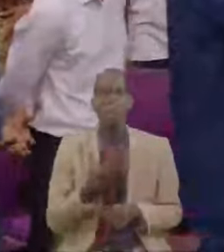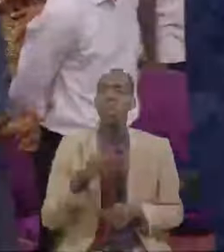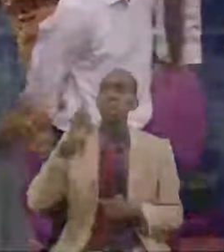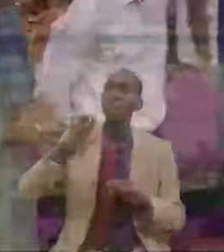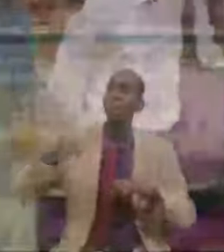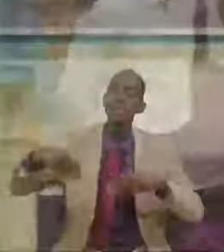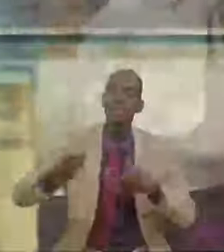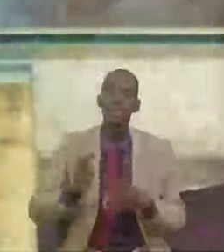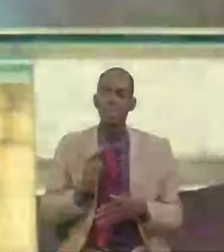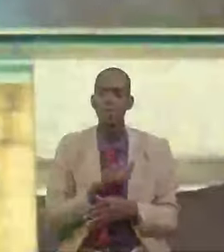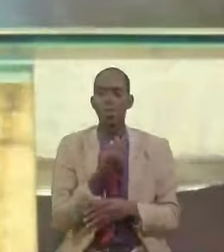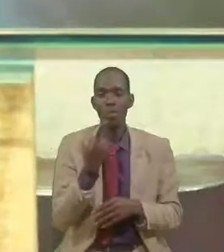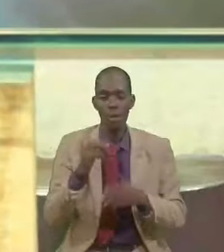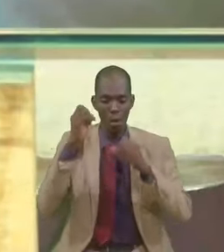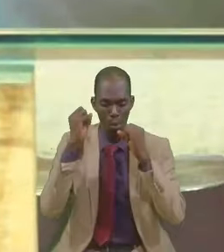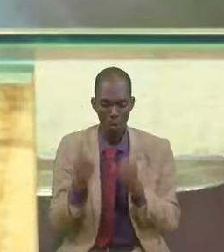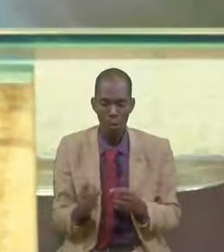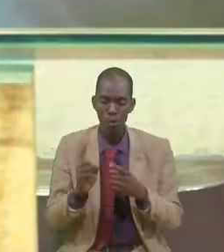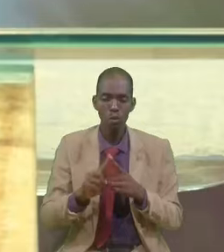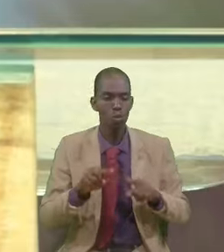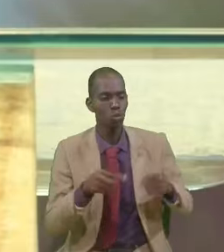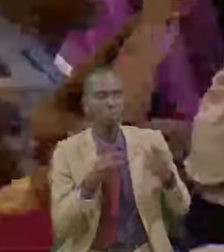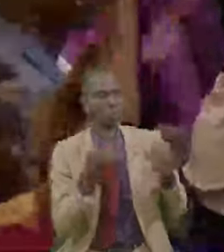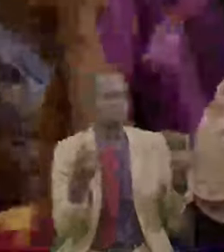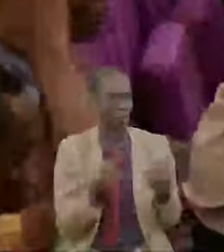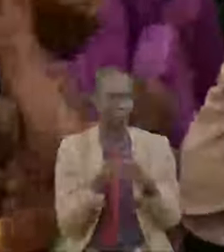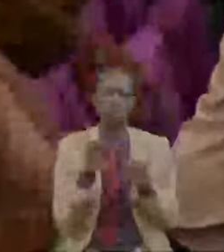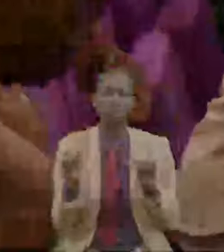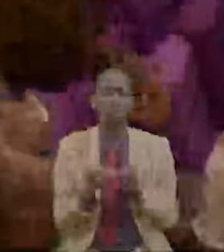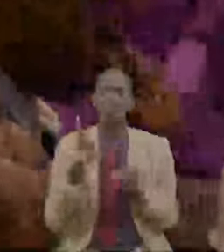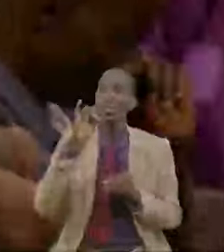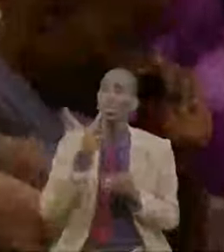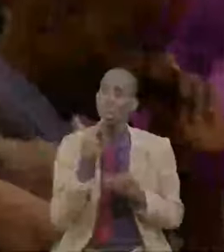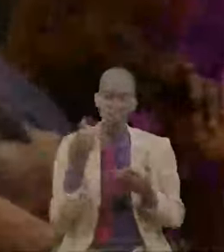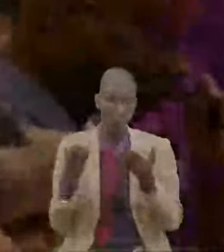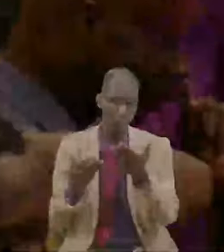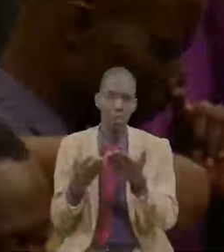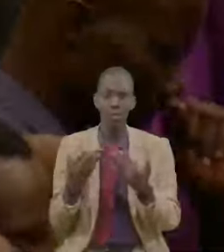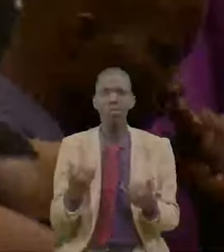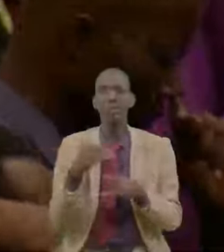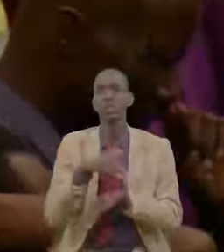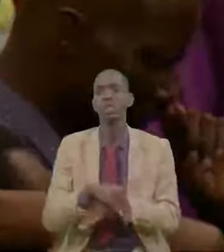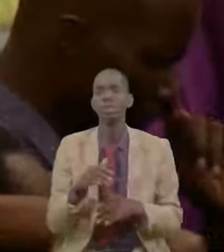Le Seigneur nous dynamise et nous donne le pouvoir, la force d'aller de ne plus pécher. C'est là ce soir.